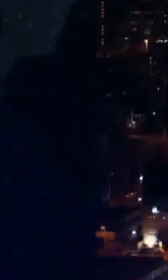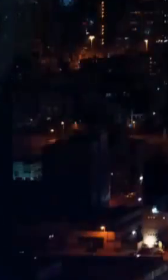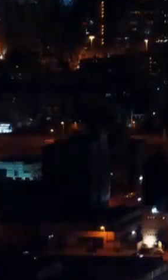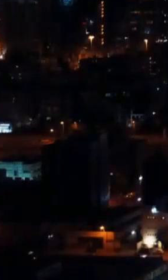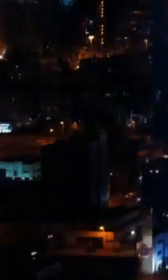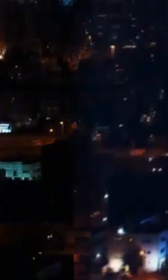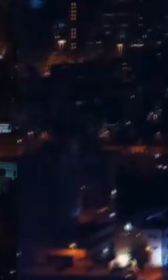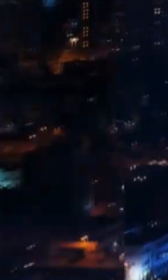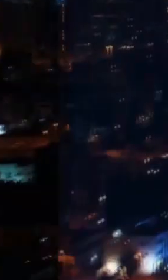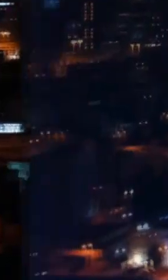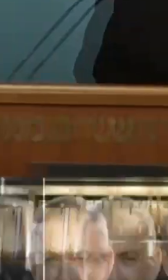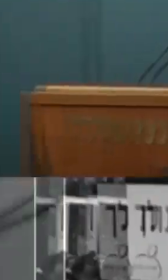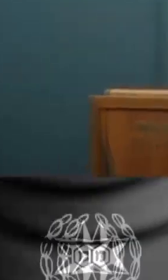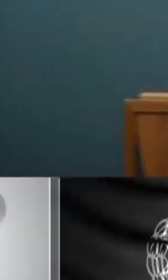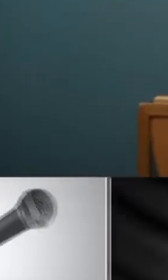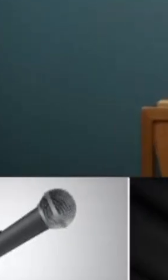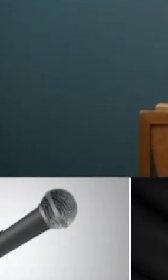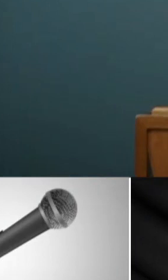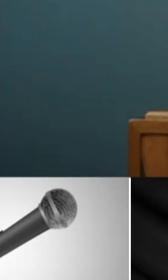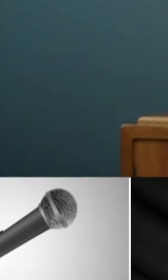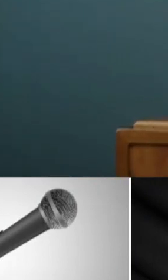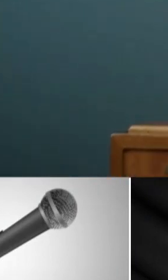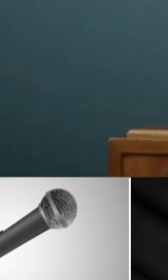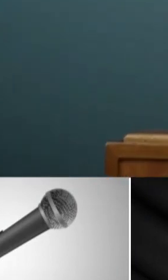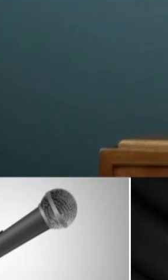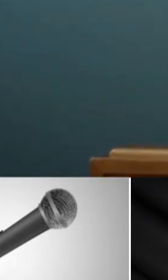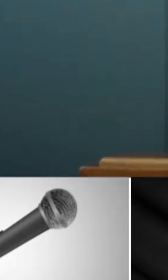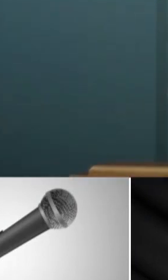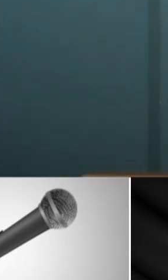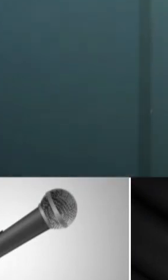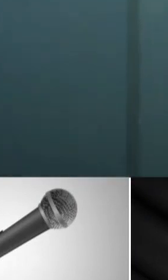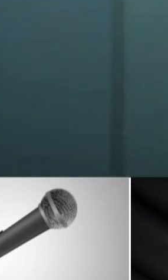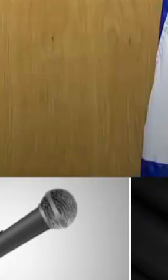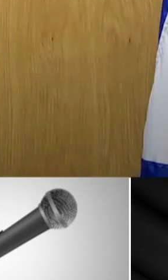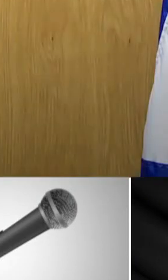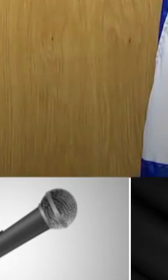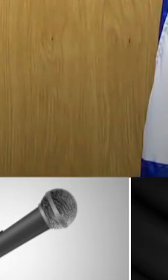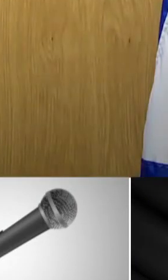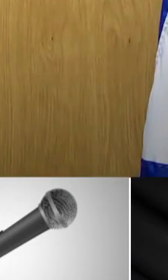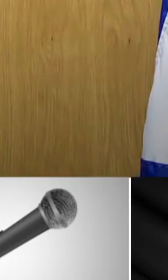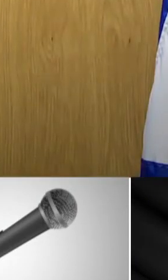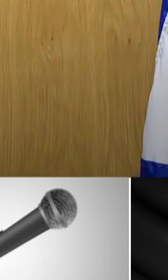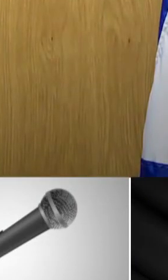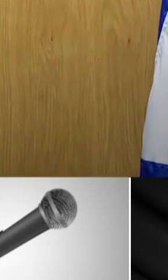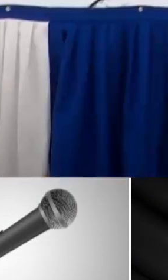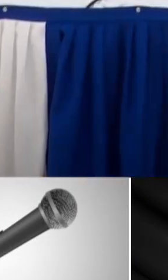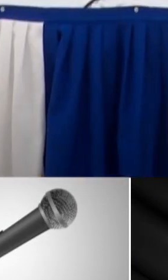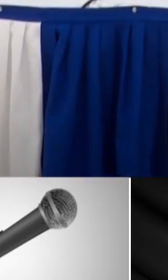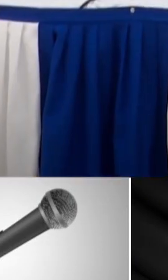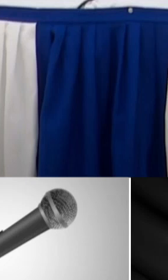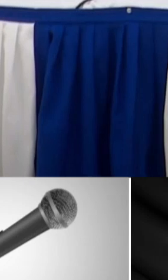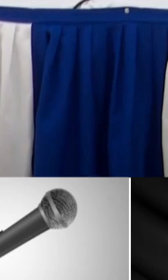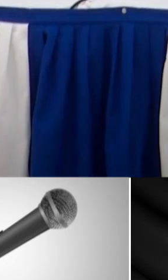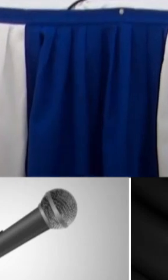חדשות הלילה, מתחילות. יממה לפני פיזור הכנסת, ראש הממשלה הודיע על קבלת הפשרה שתדחה את